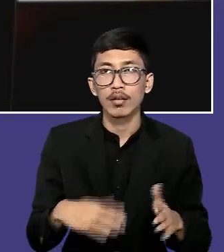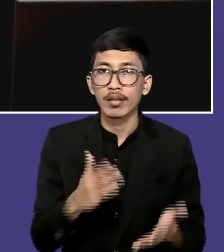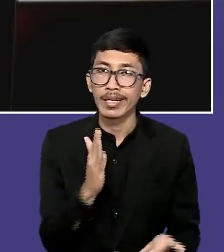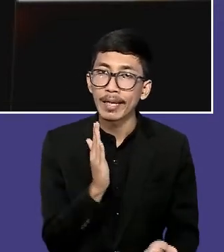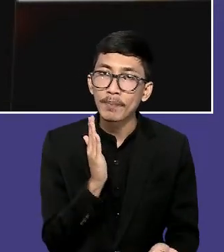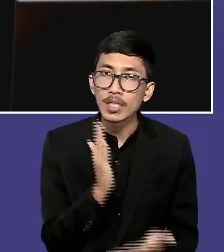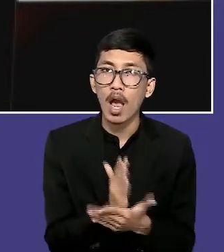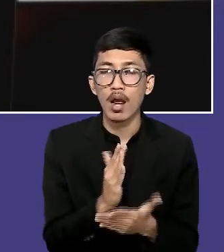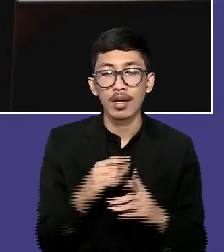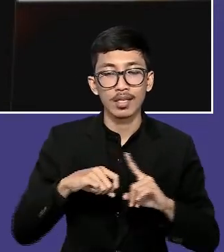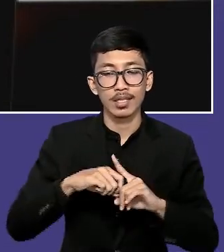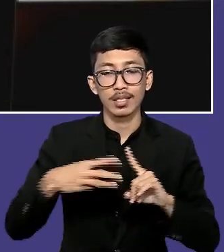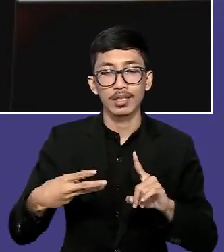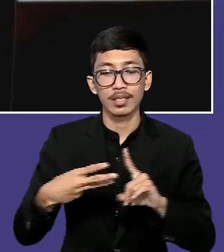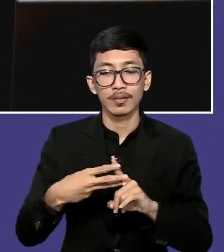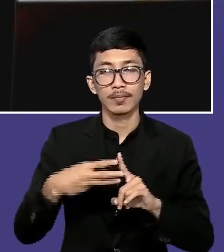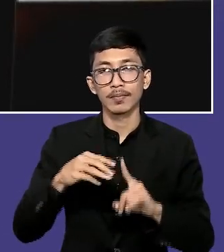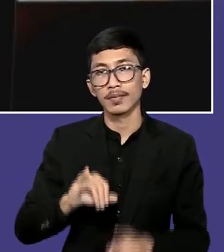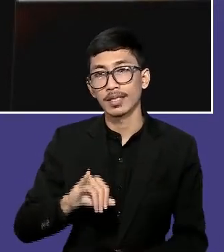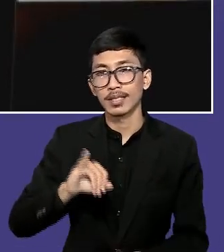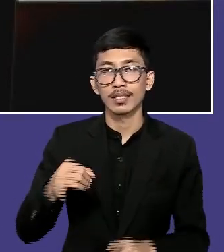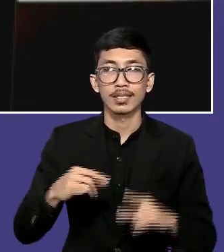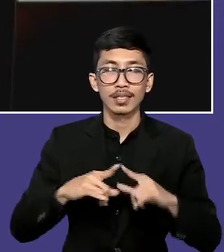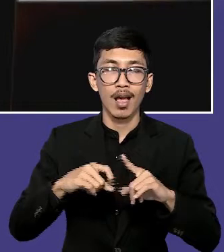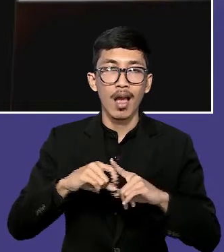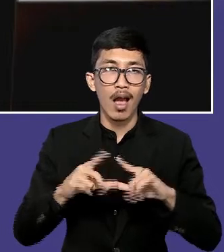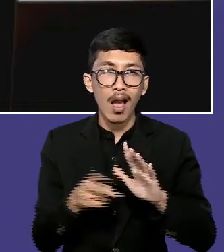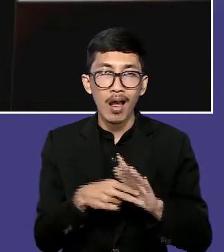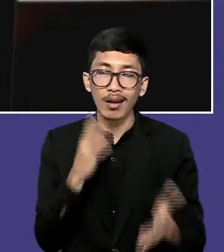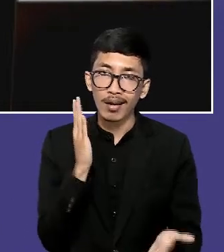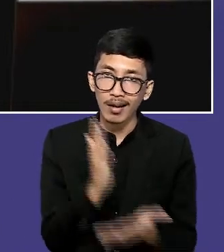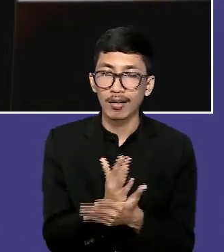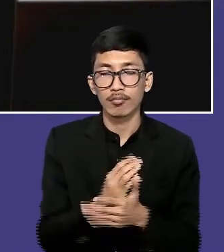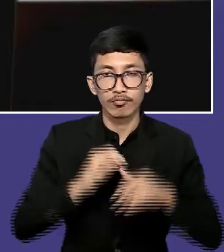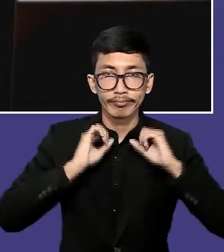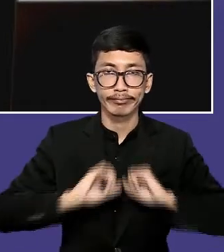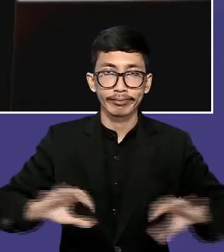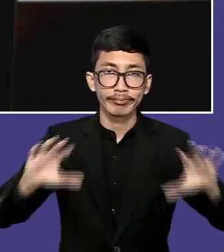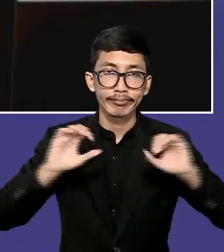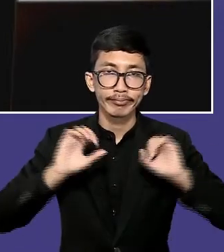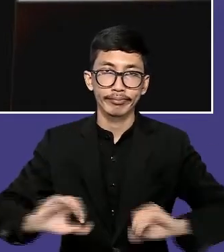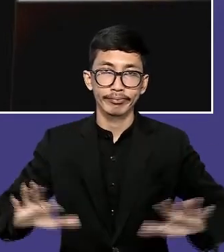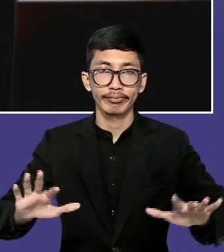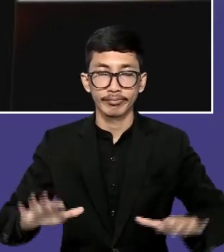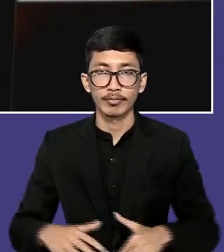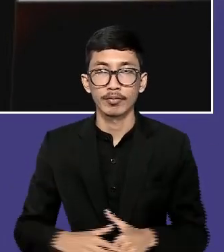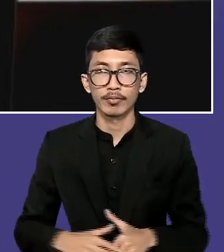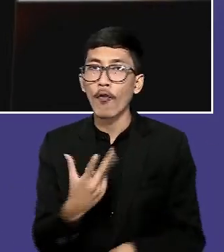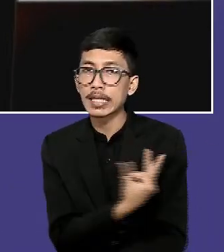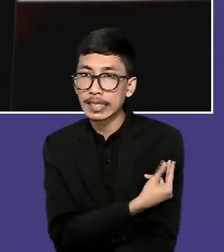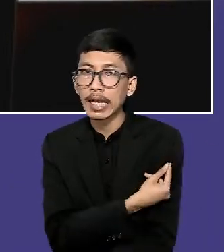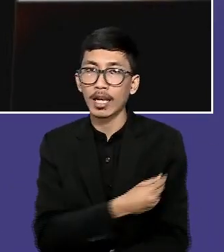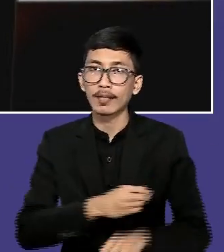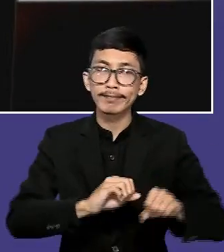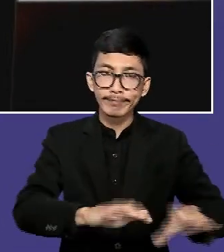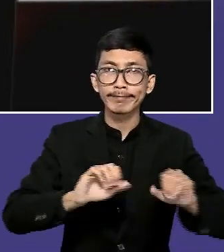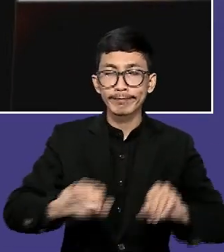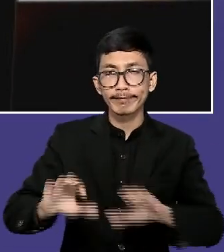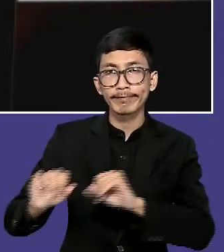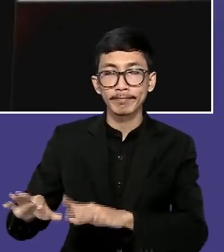yang sifatnya mandatory ini yang kemudian diterapkan gitu ya untuk apa meluaskan cakupan vaksinasi disana lalu